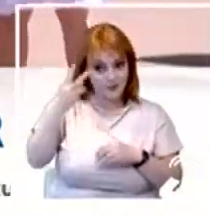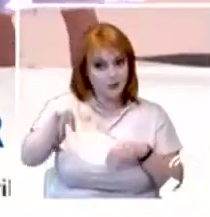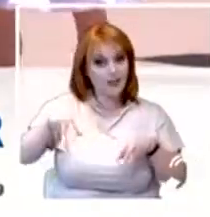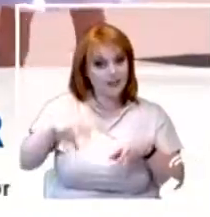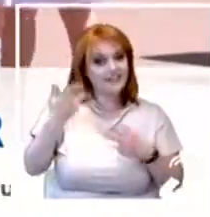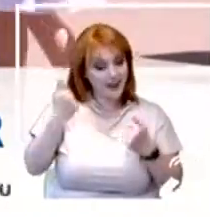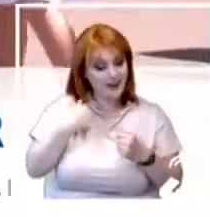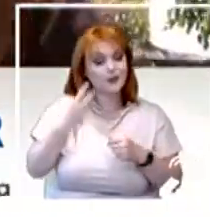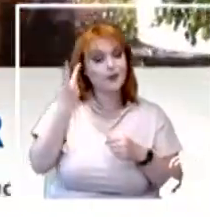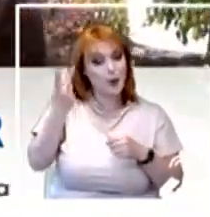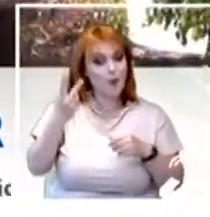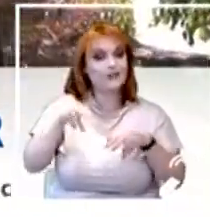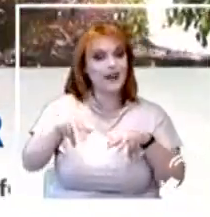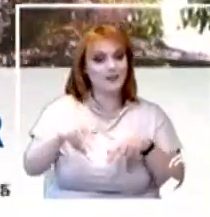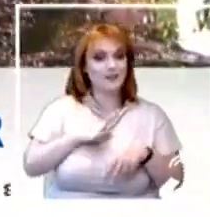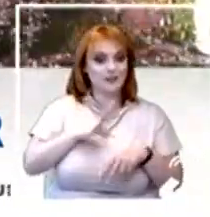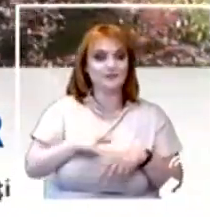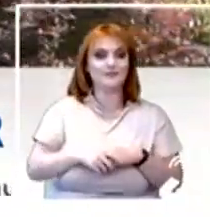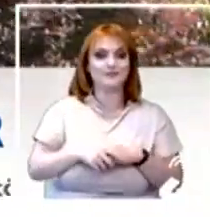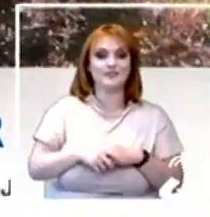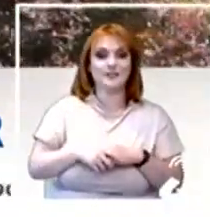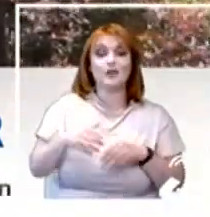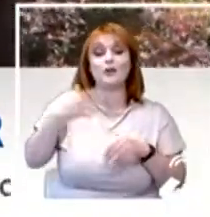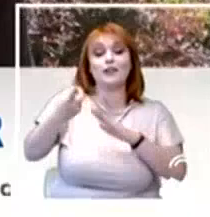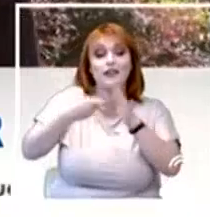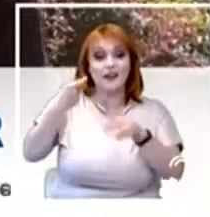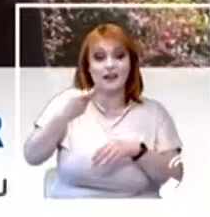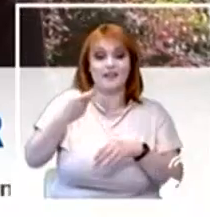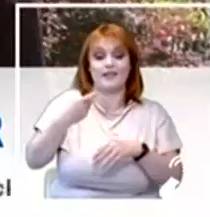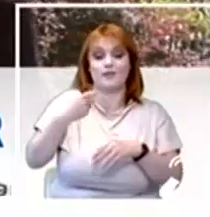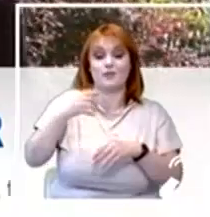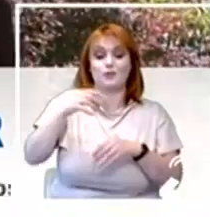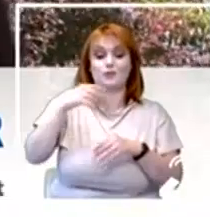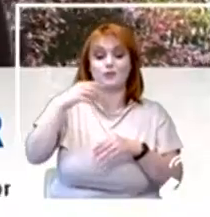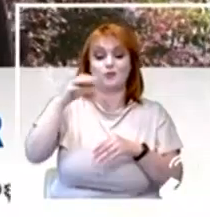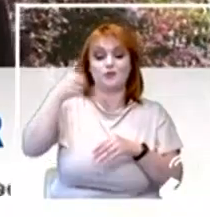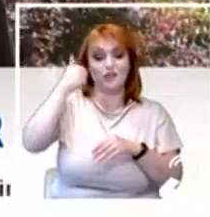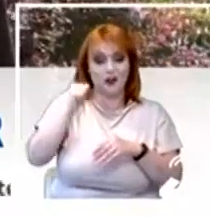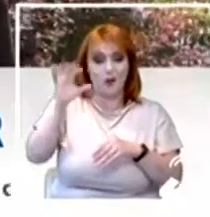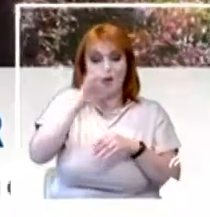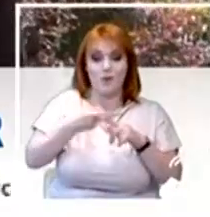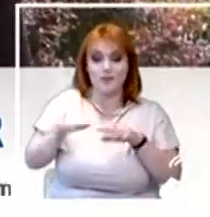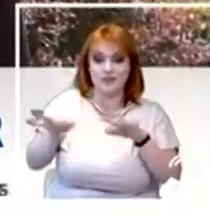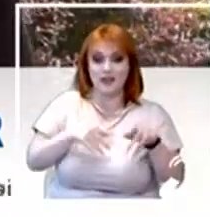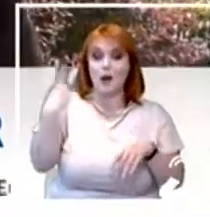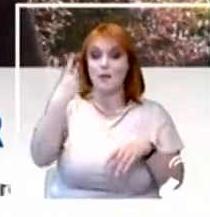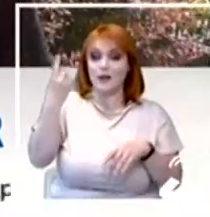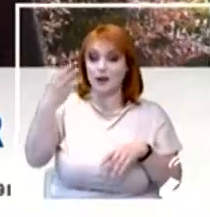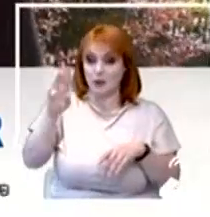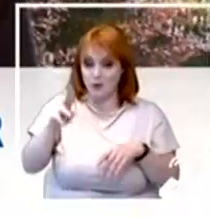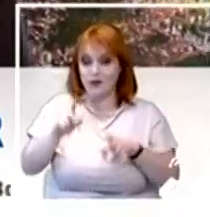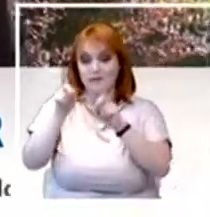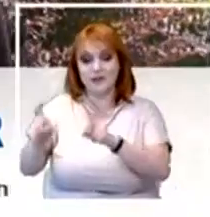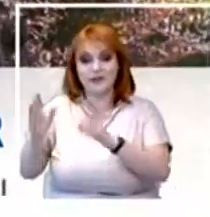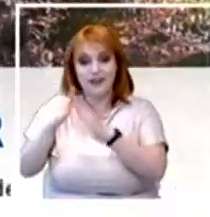ceva minunat, am aflat abia ieri despre acest eveniment și am zis că trebuie să profităm, fiindcă prin 1 iunie am stat acasă, cu